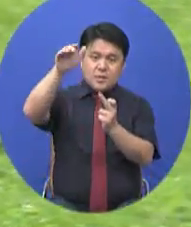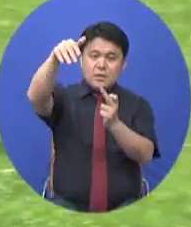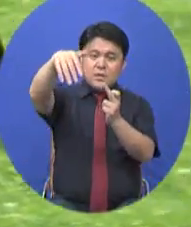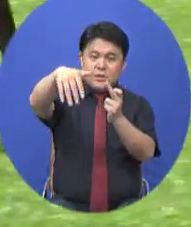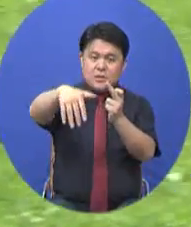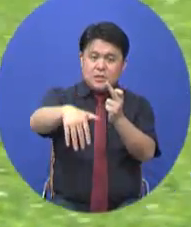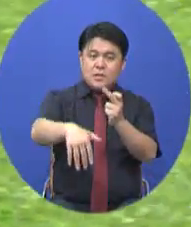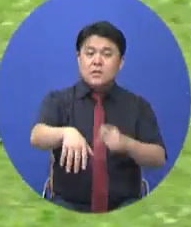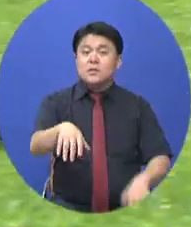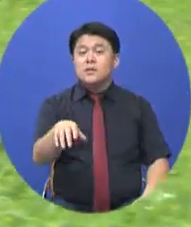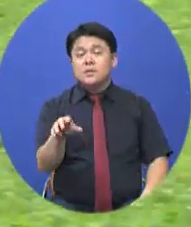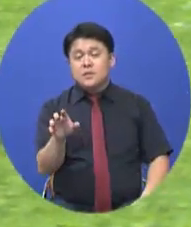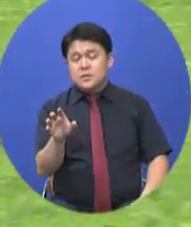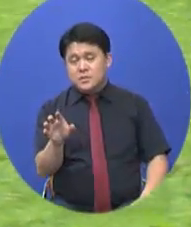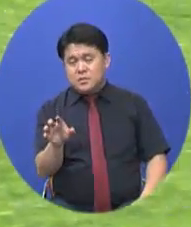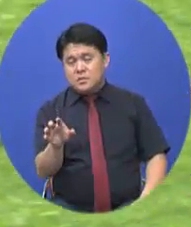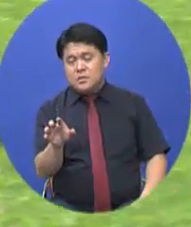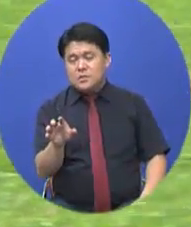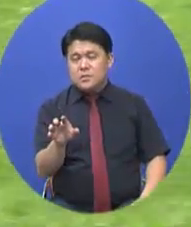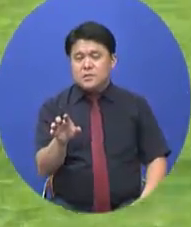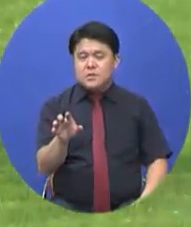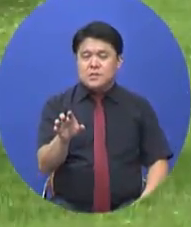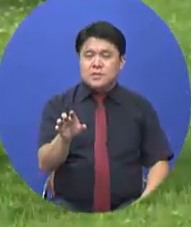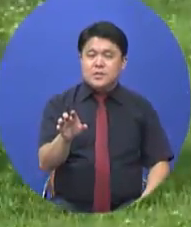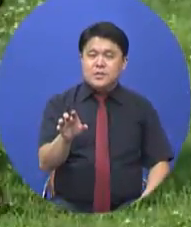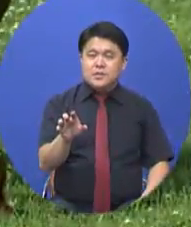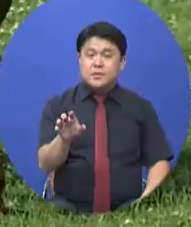성황당 고개 마루